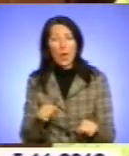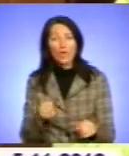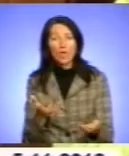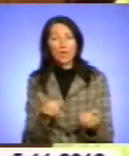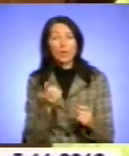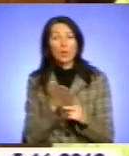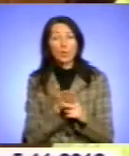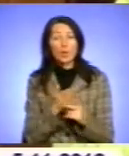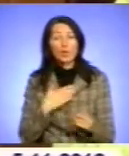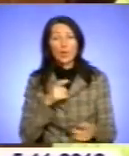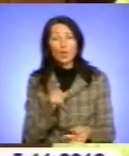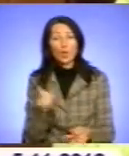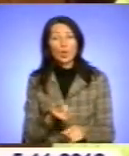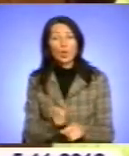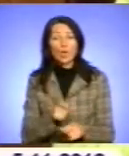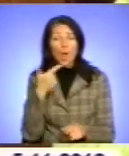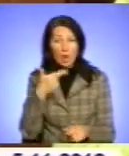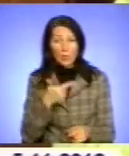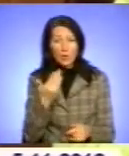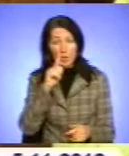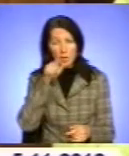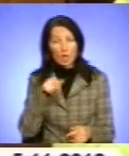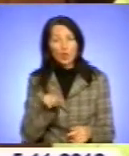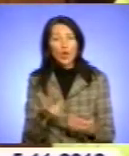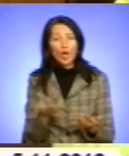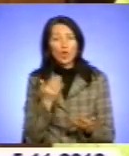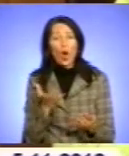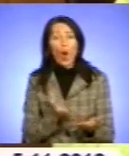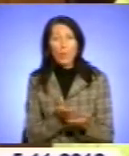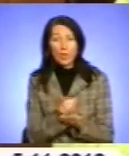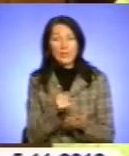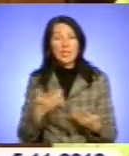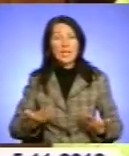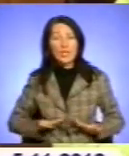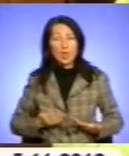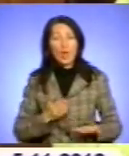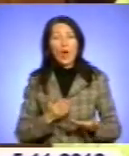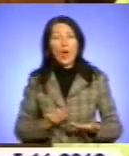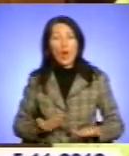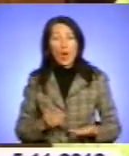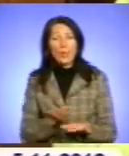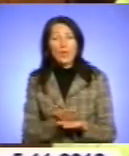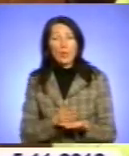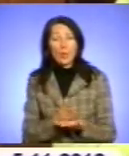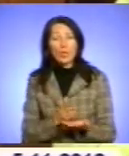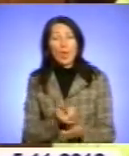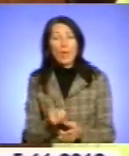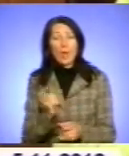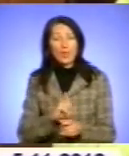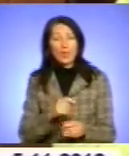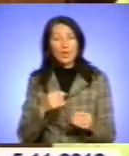Вона, у нас люди дуже грамотні, вони знають, що якщо оплата за житлово-комунальні послуги перевищує для працездатних